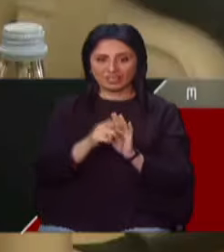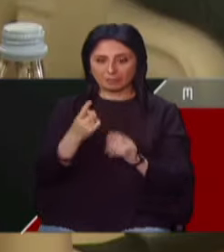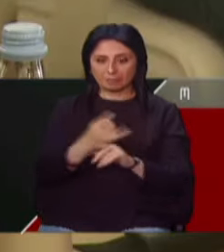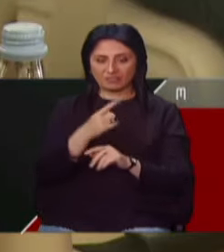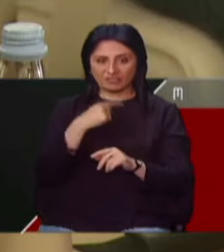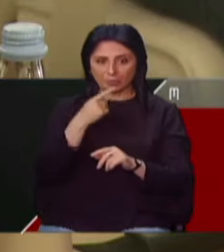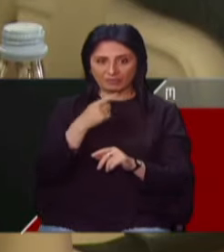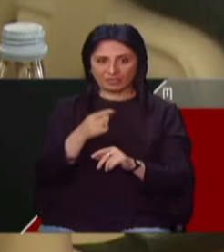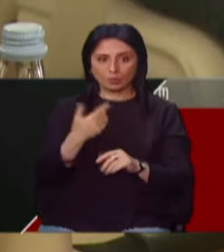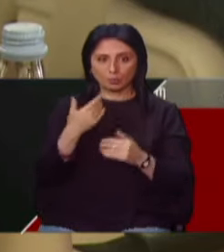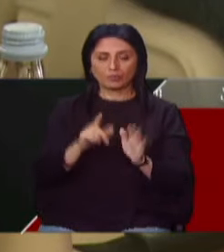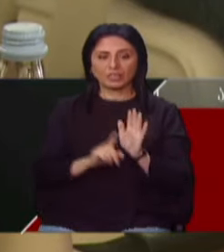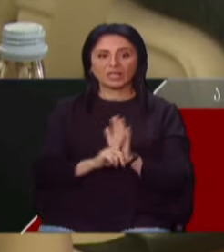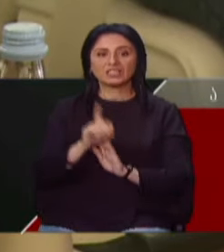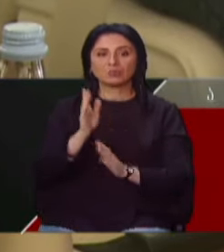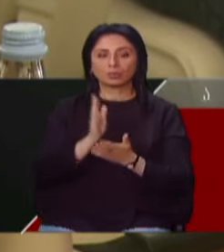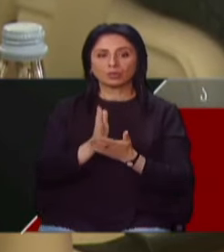პირველად ვაბოლებ, რომ